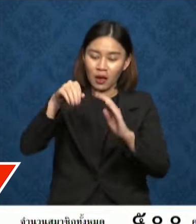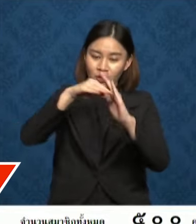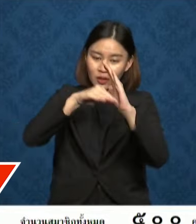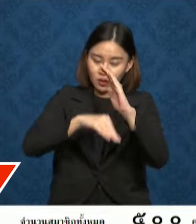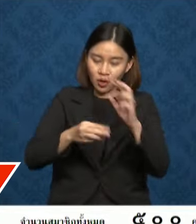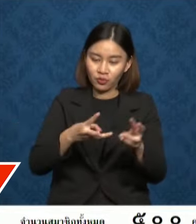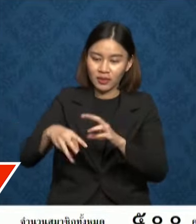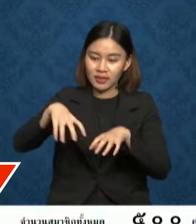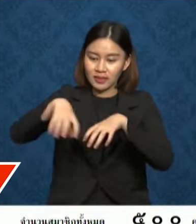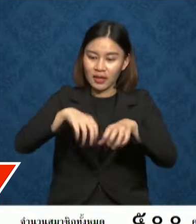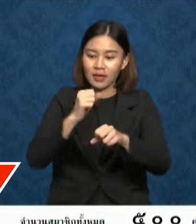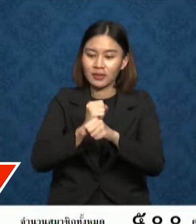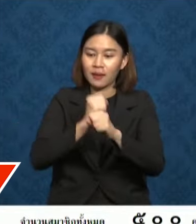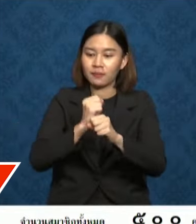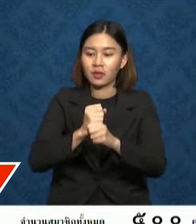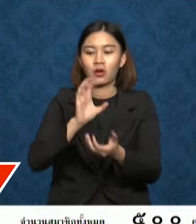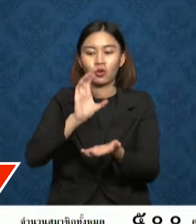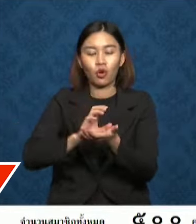ใการจหล